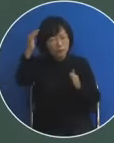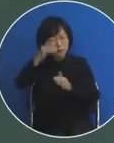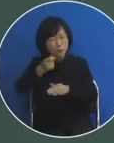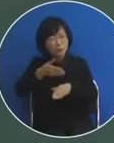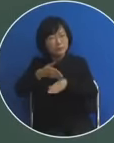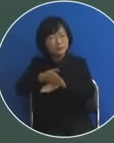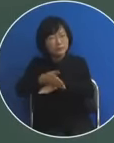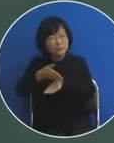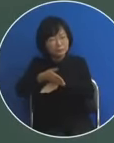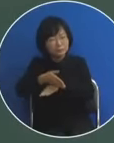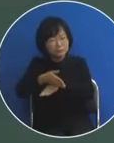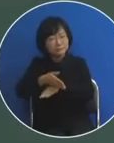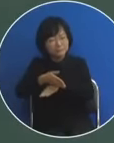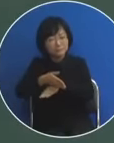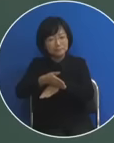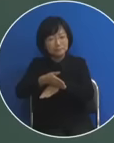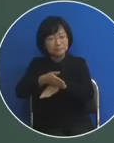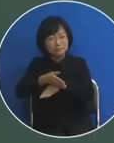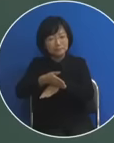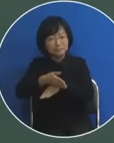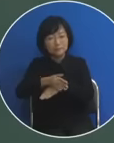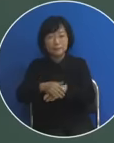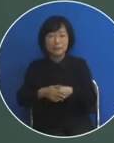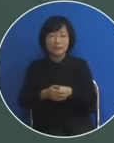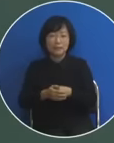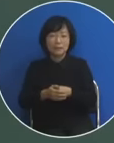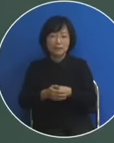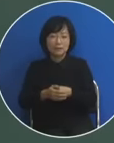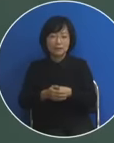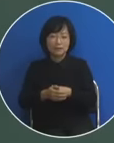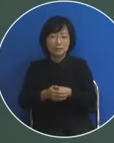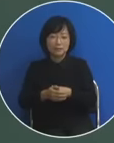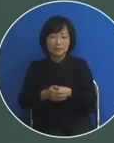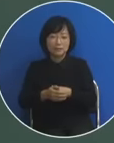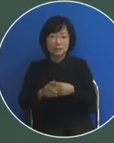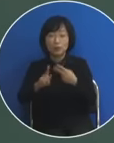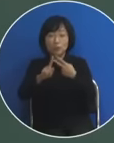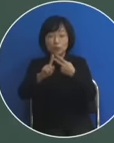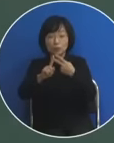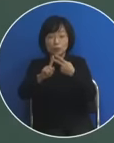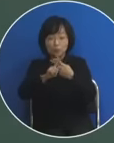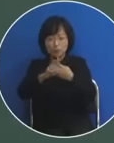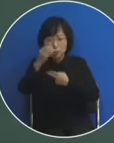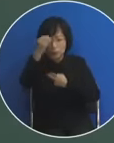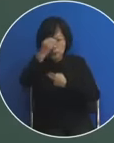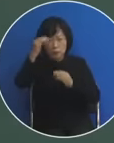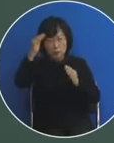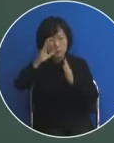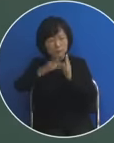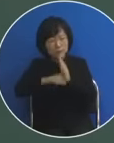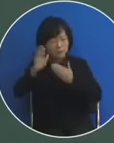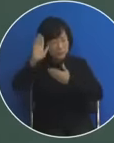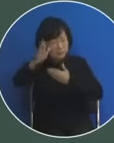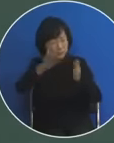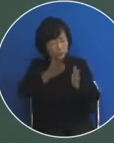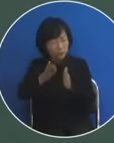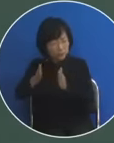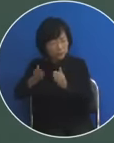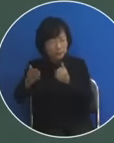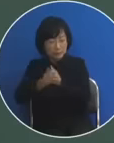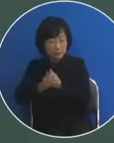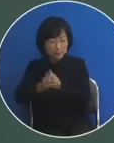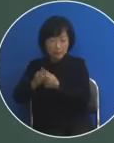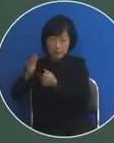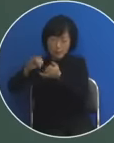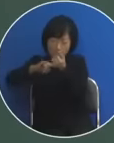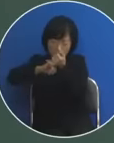되는데 미래 결정 시기이기 때문에 중고 때는요. 여러분들이 진짜 하나님 영적 힘 얻어야 돼요. Already by high school is a little late, but your future is being determined